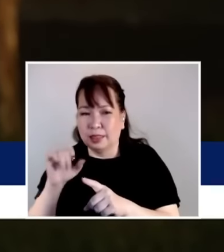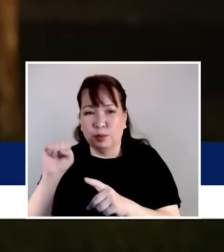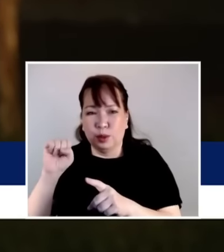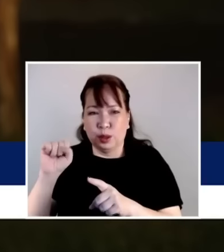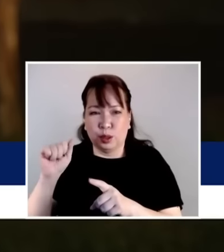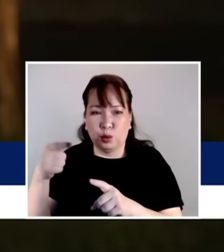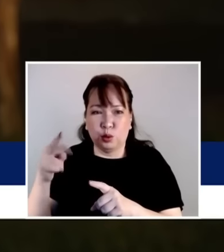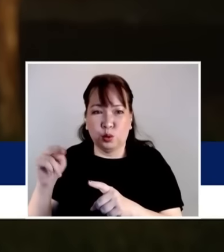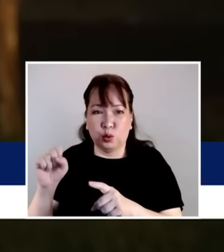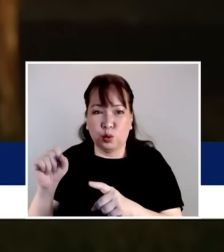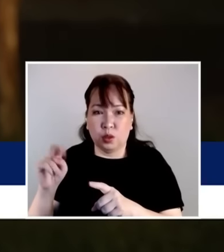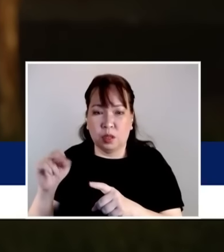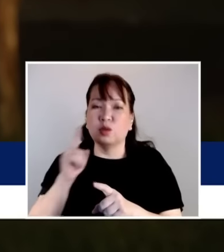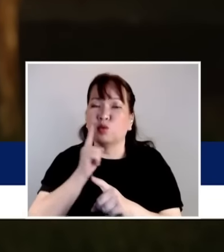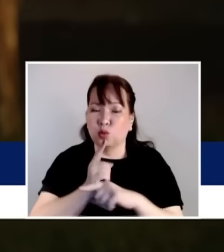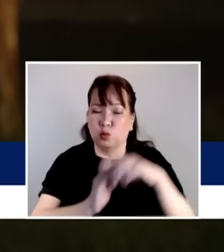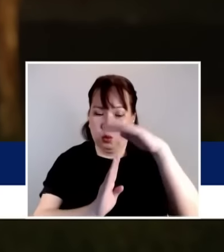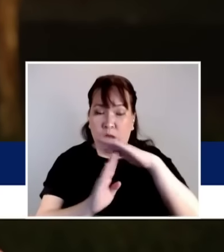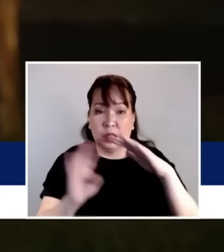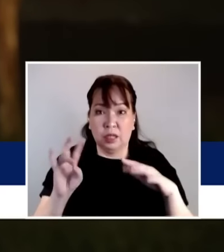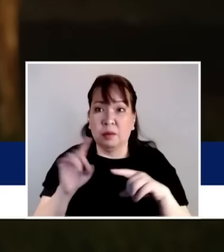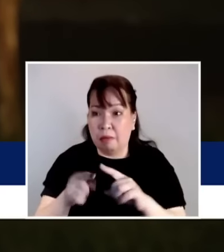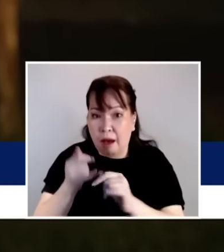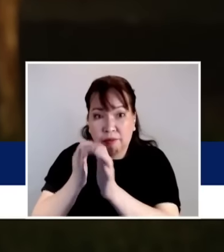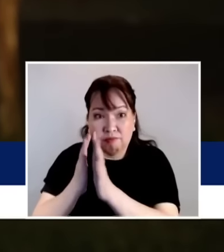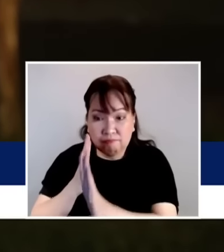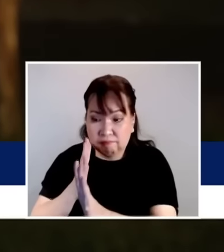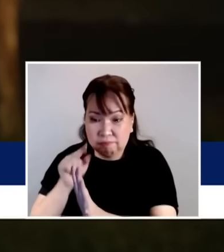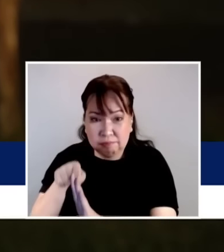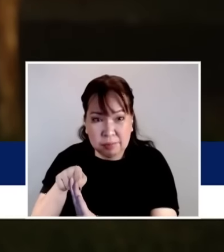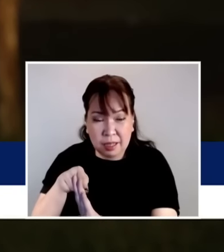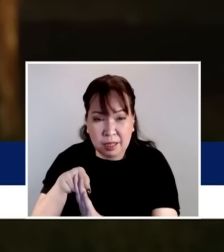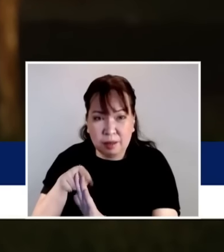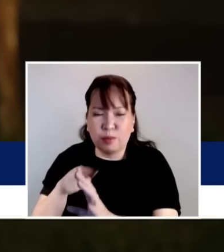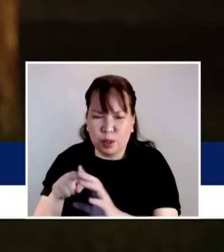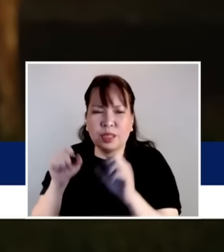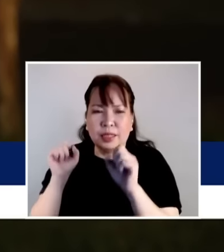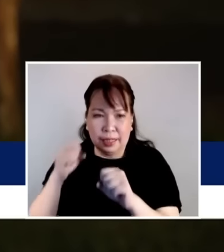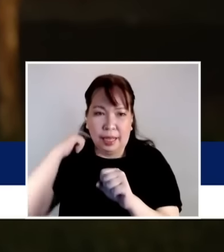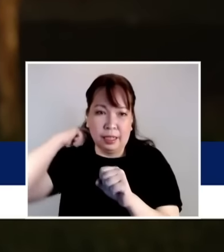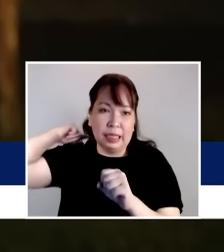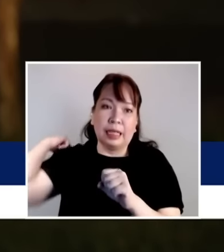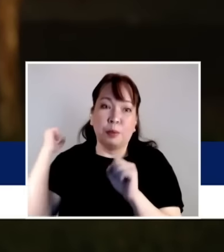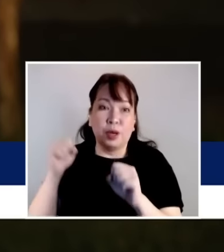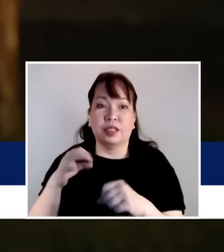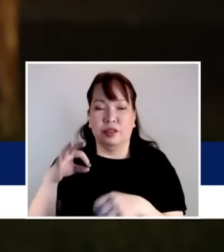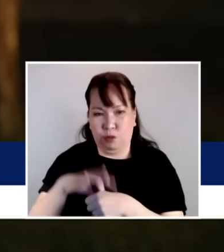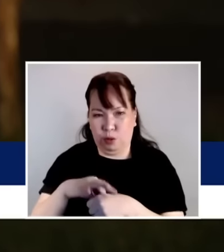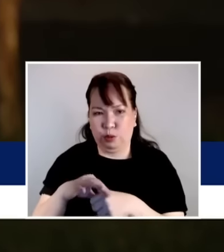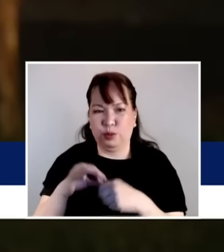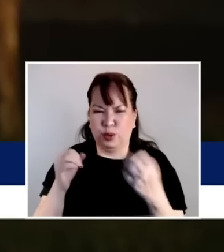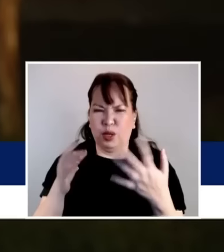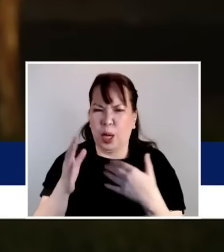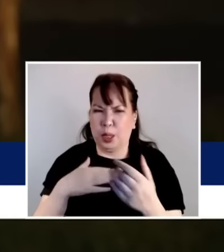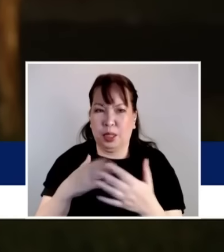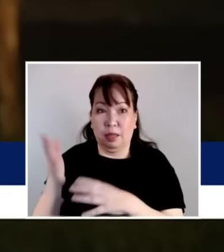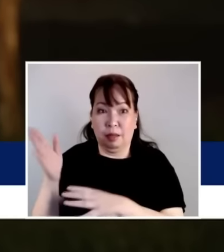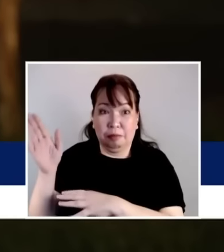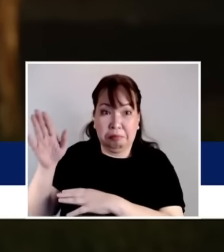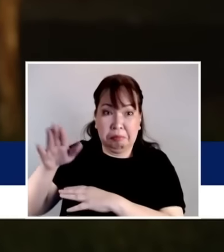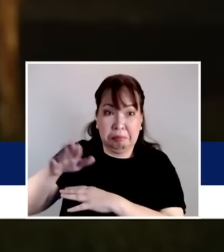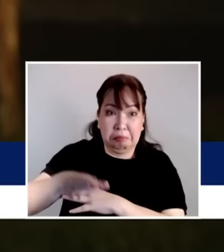nga, 7 p.m. yung deadline. Yun nga lang, kapag nakapila ka pa doon, ay pwede ka pa rin bumoto at hihintay matapos. Kahit umabot pa raw yan ng alas 10 o alas